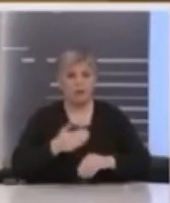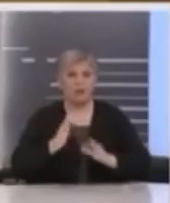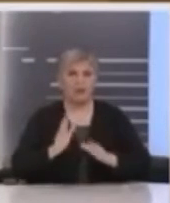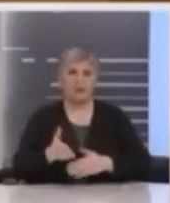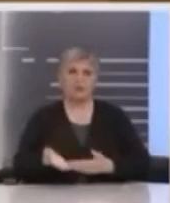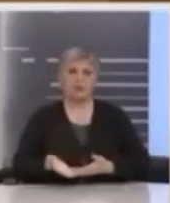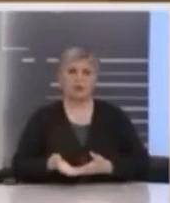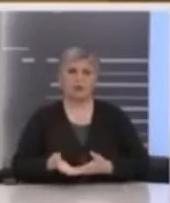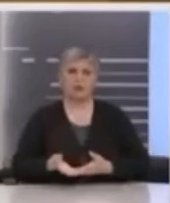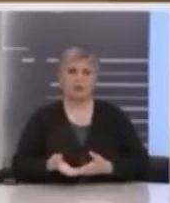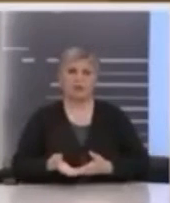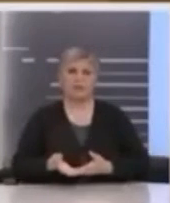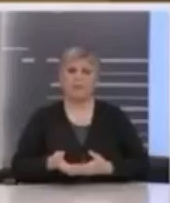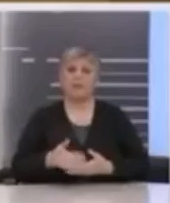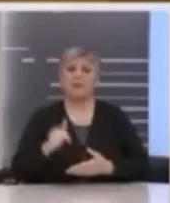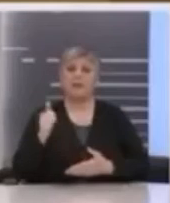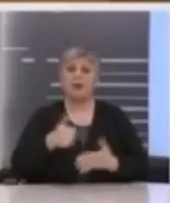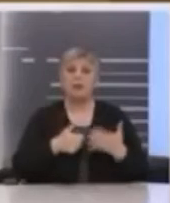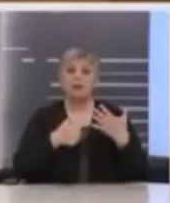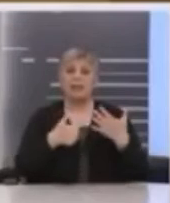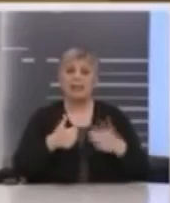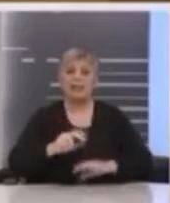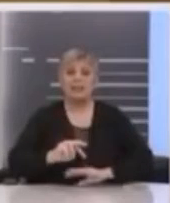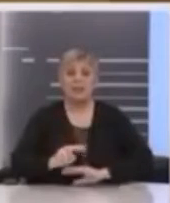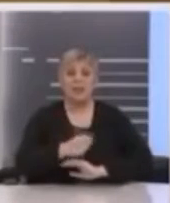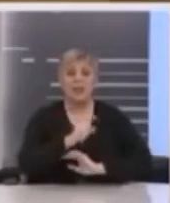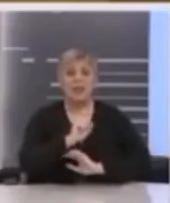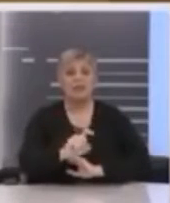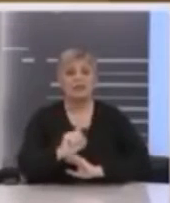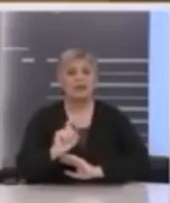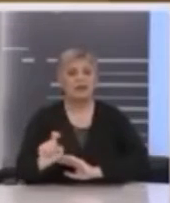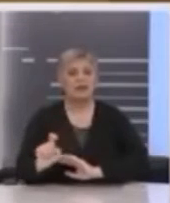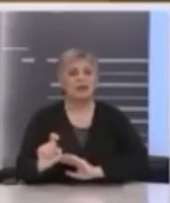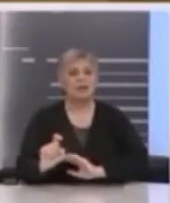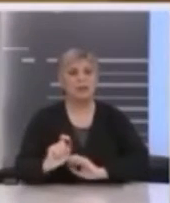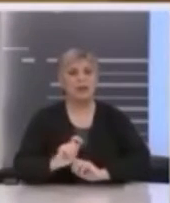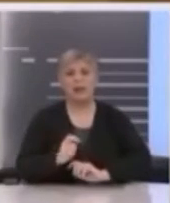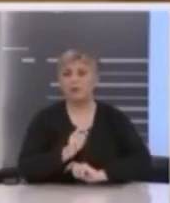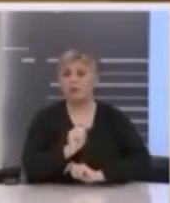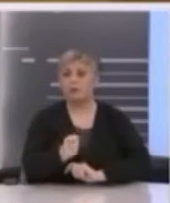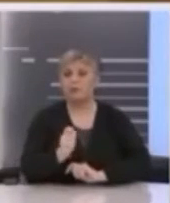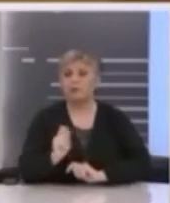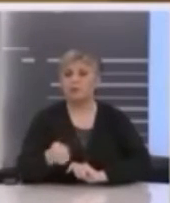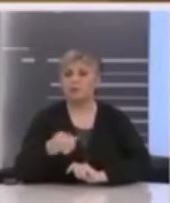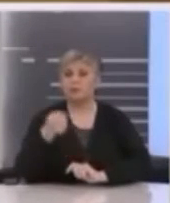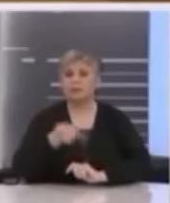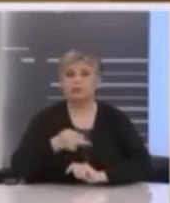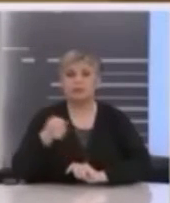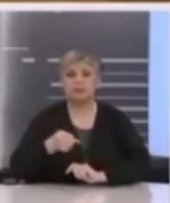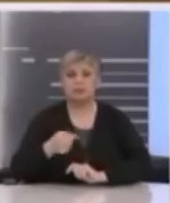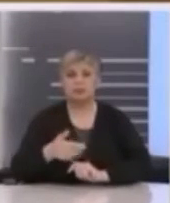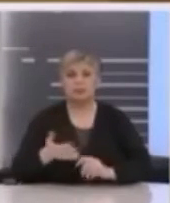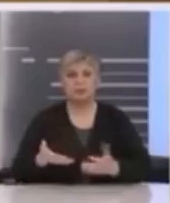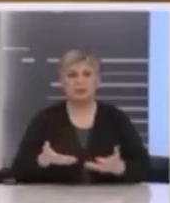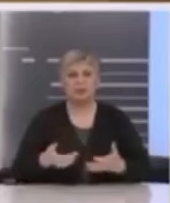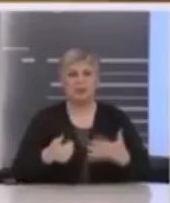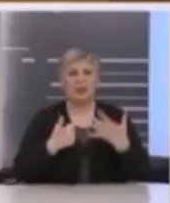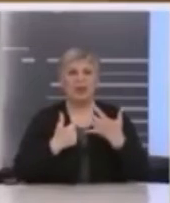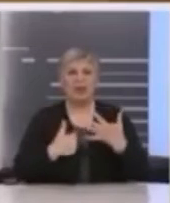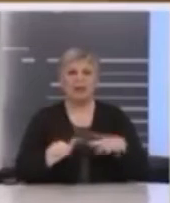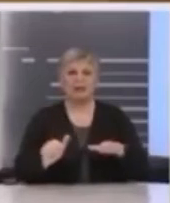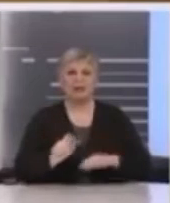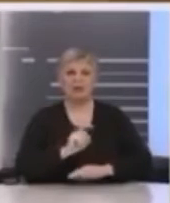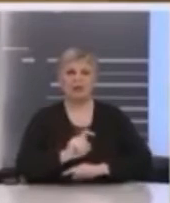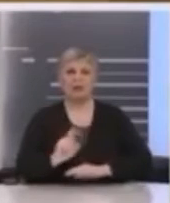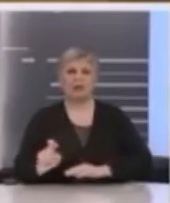Πόσα μοιράστηκαν από αυτά τα 6 δισεκατομμύρια? 600 εκατομμύρια. Για να μπορέσει η κυβέρνηση να